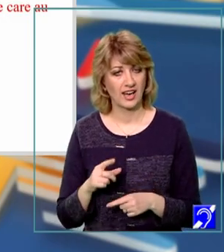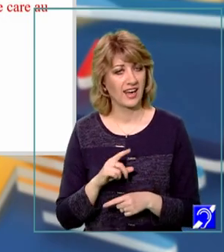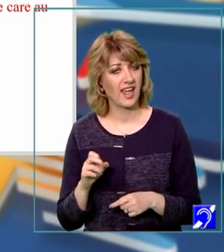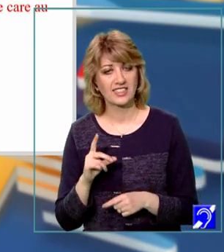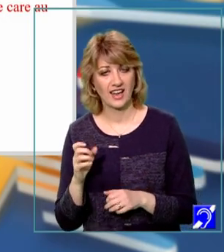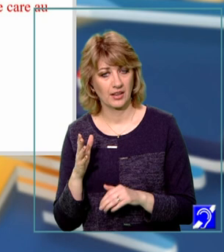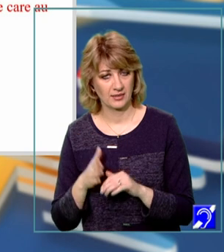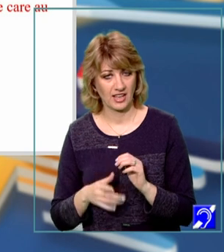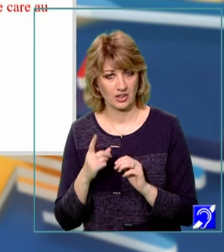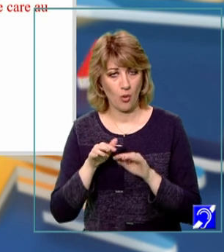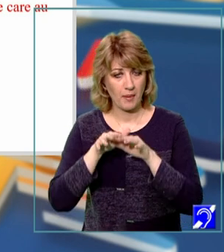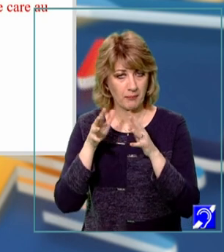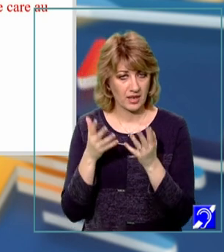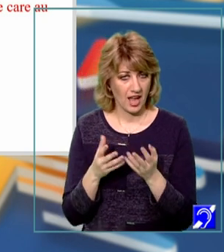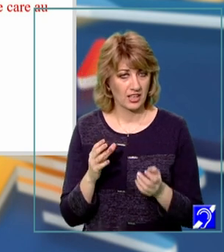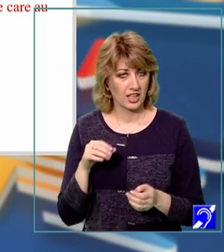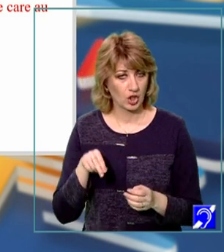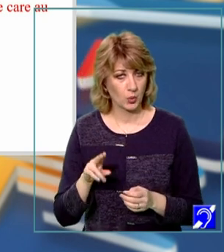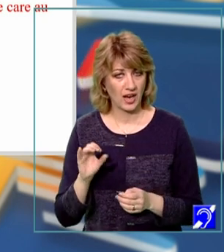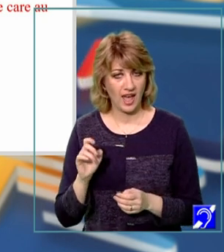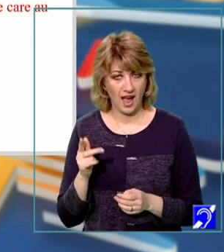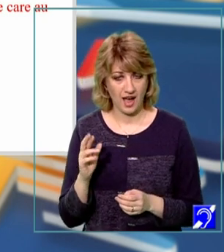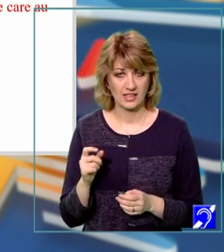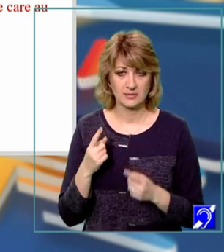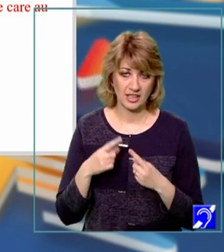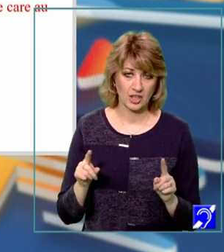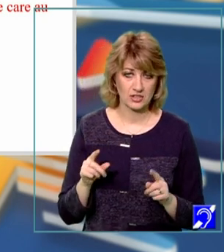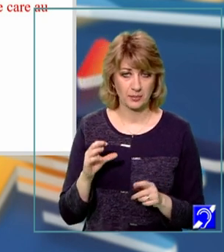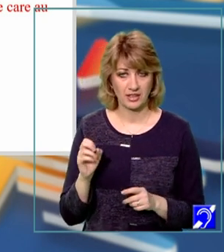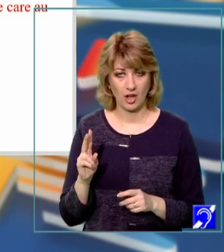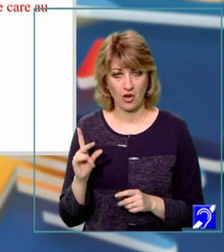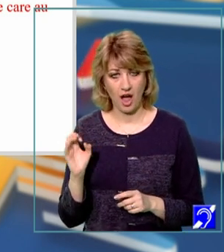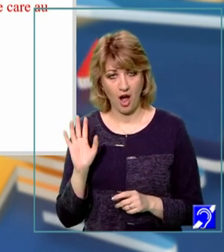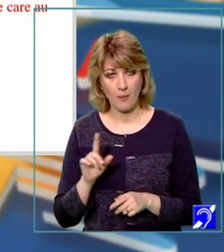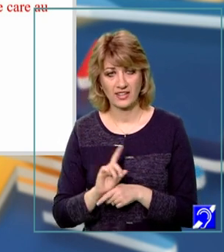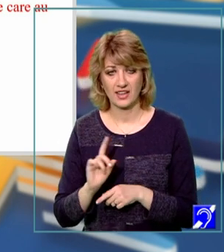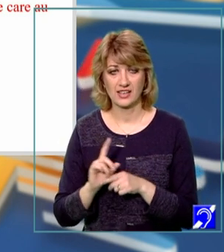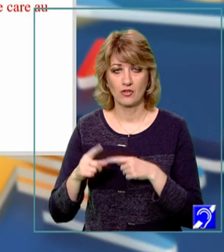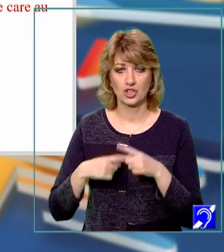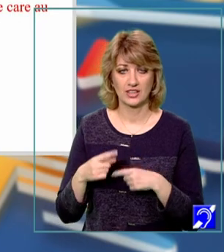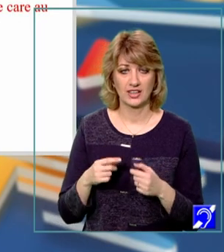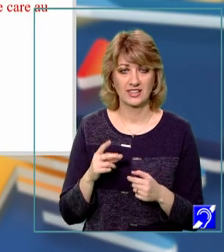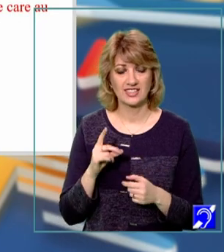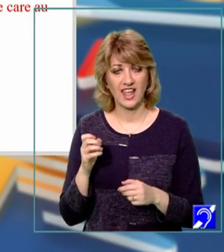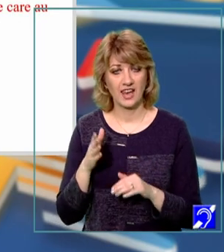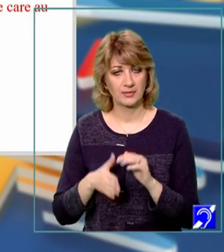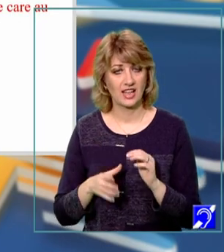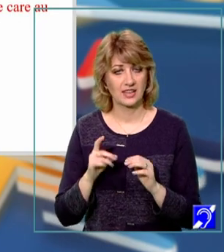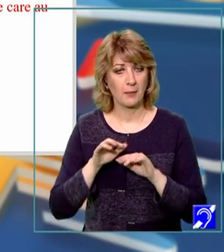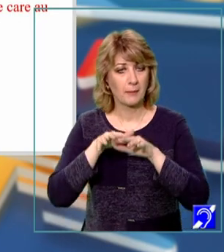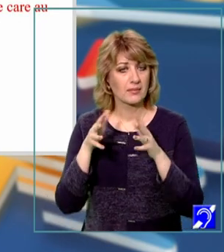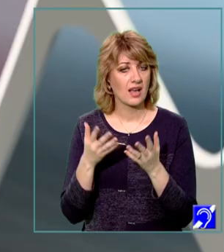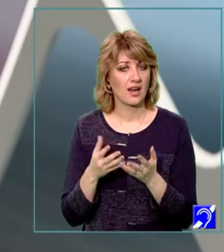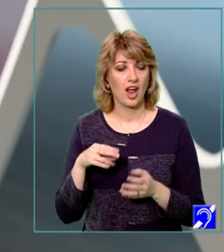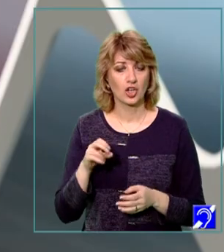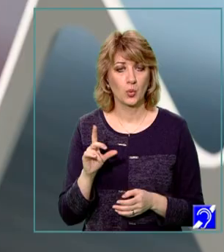nedelimitat de o membrană nucleară, spre deosebire de eucariote care au materialul genetic delimitat de membrana